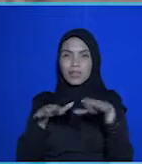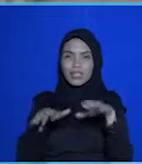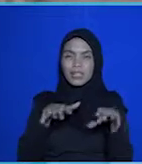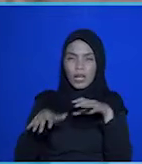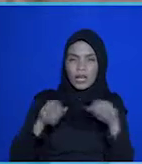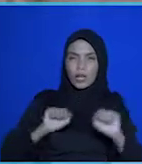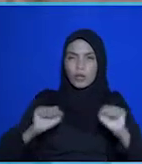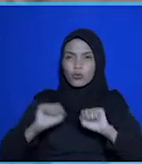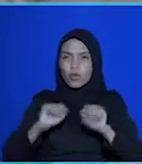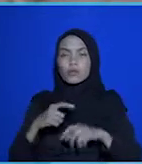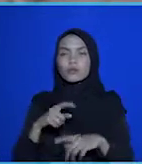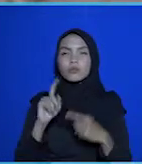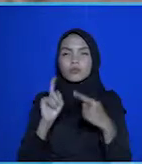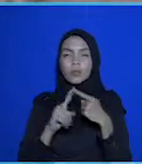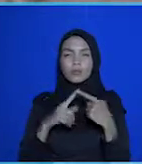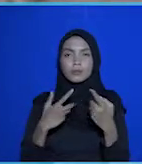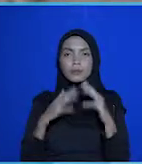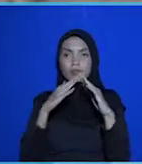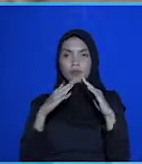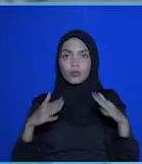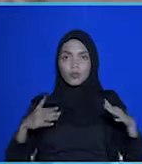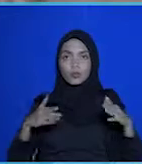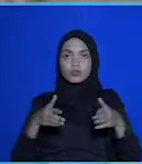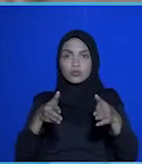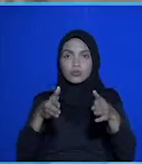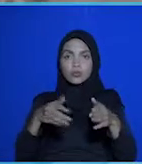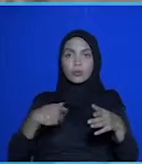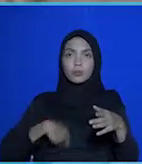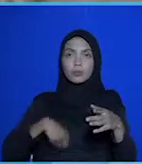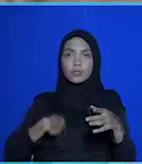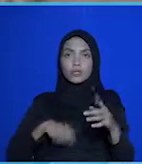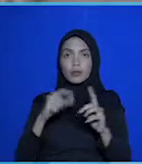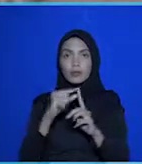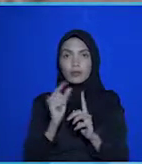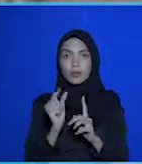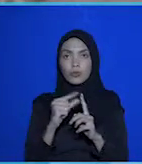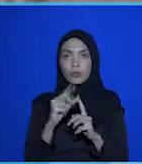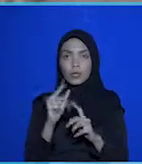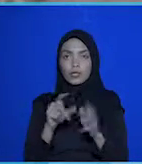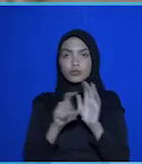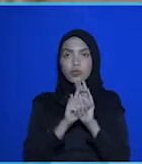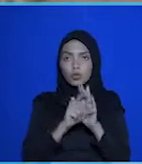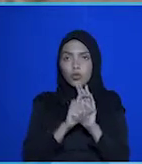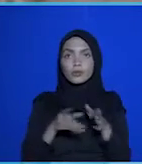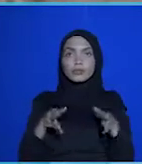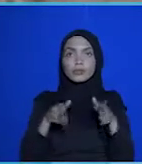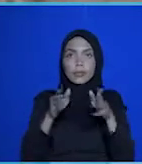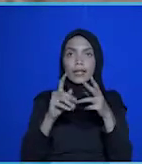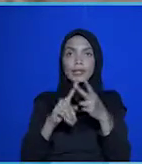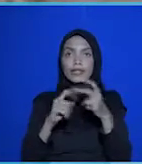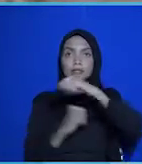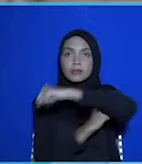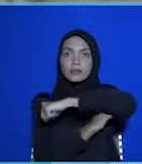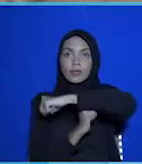satu adalah kami memastikan bahwa infrastruktur PU, terutama jalan,